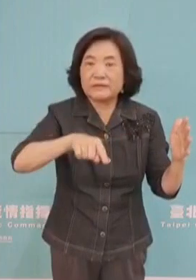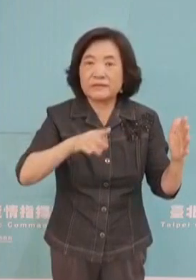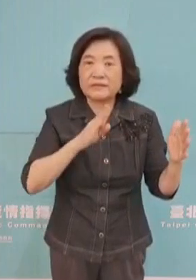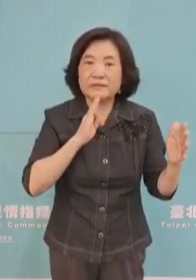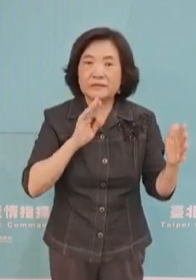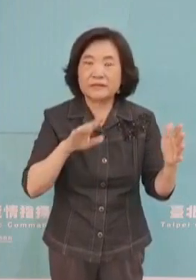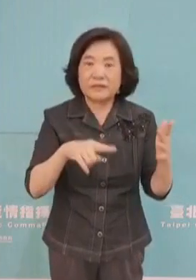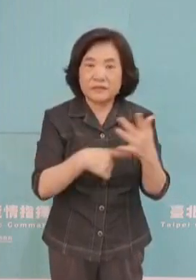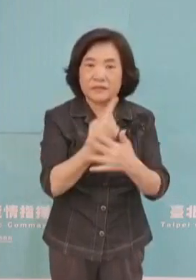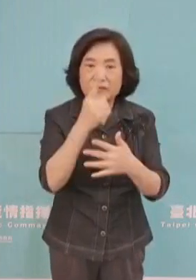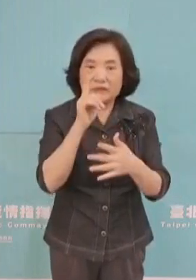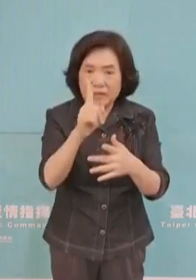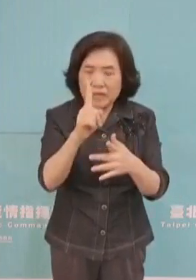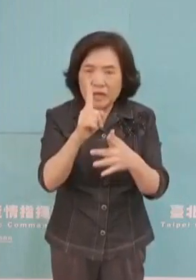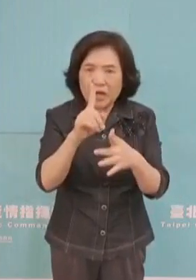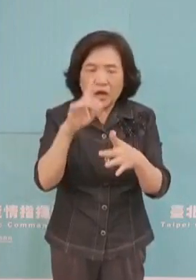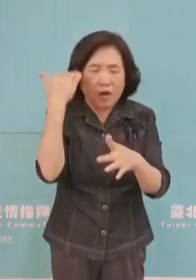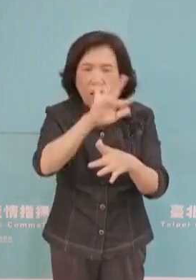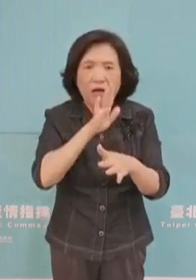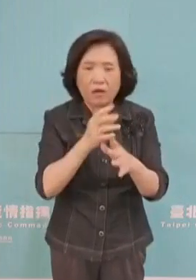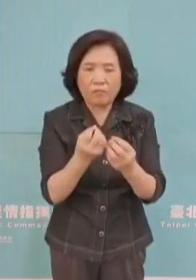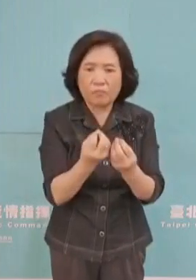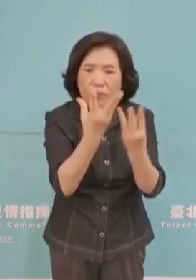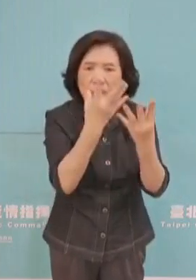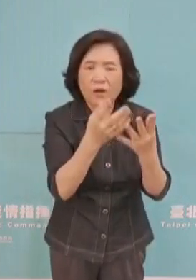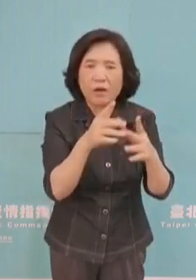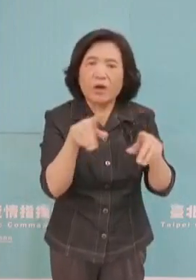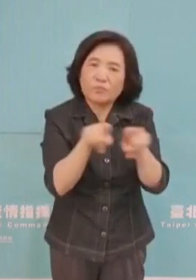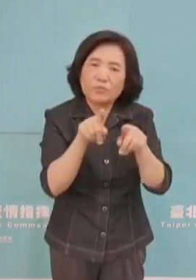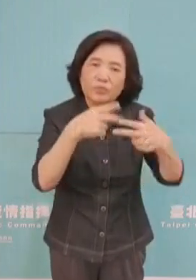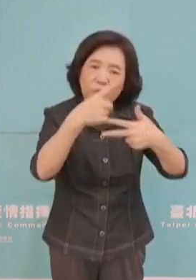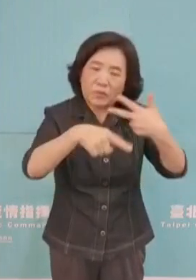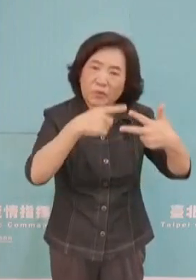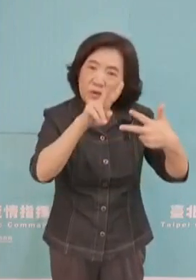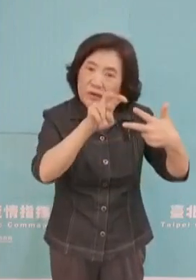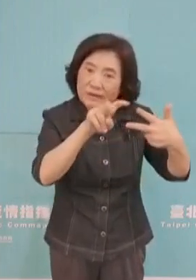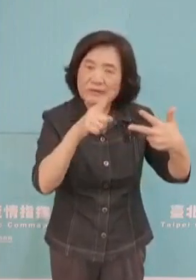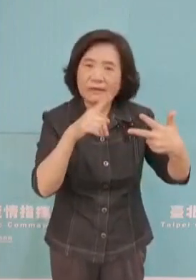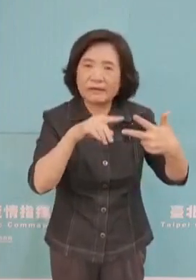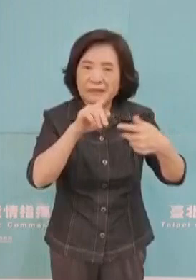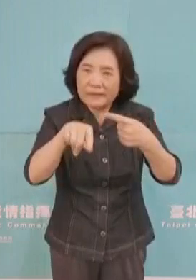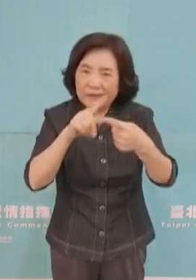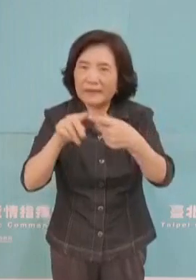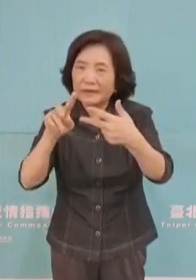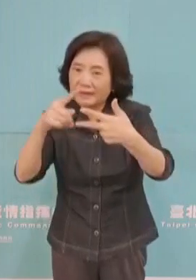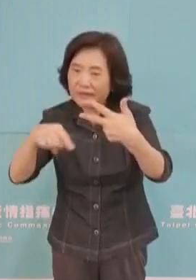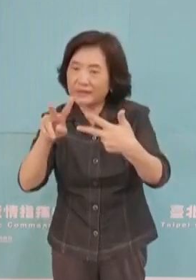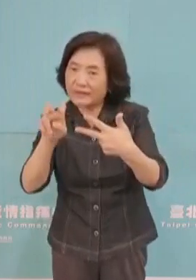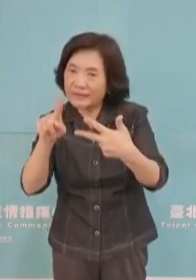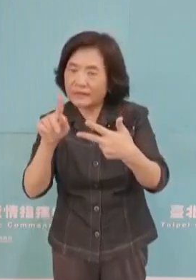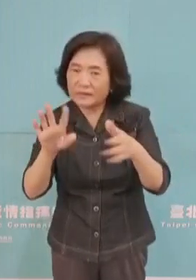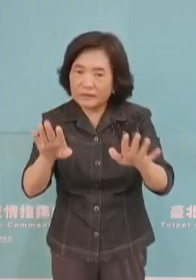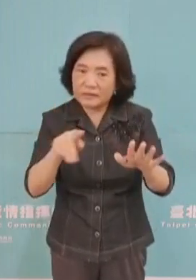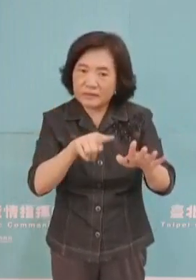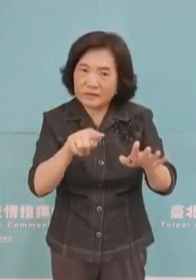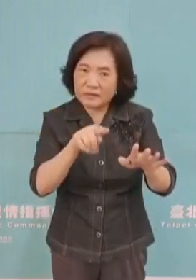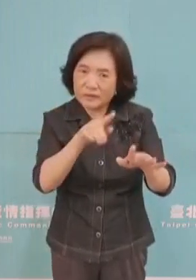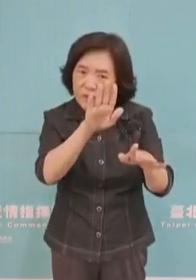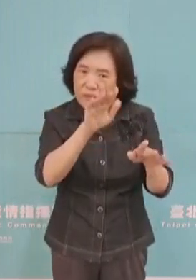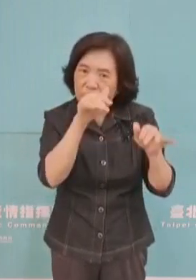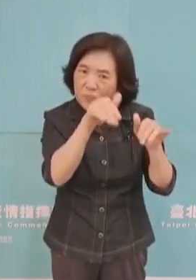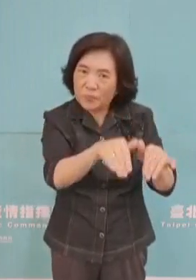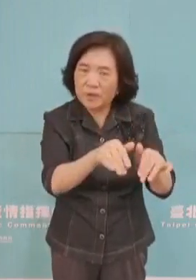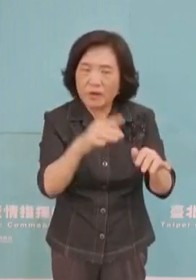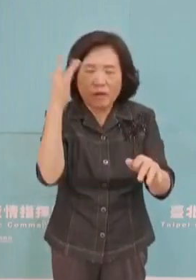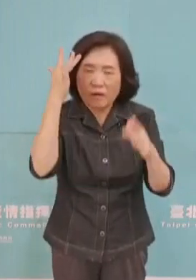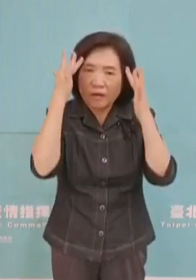是反而增加，因为大部分到22周它的数量都比21周低了哈，那所以南港